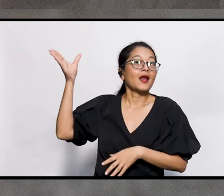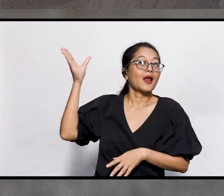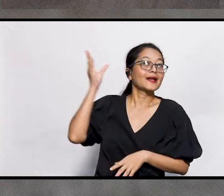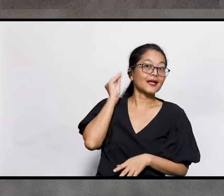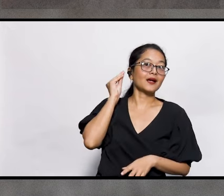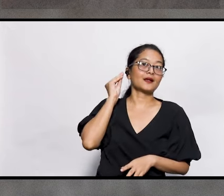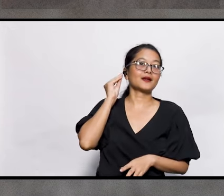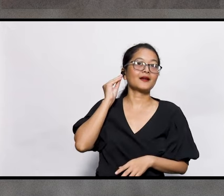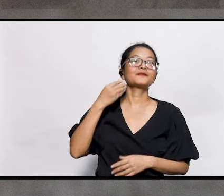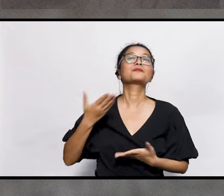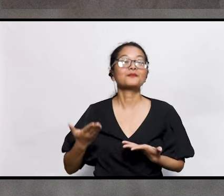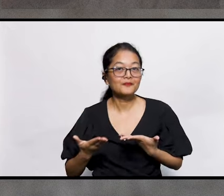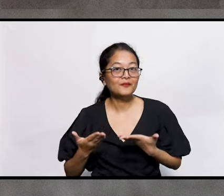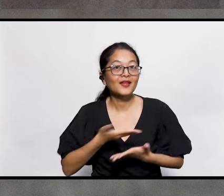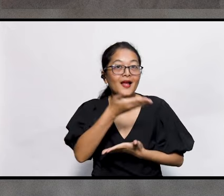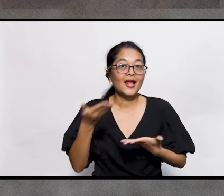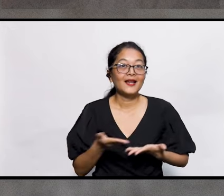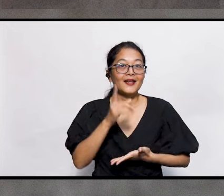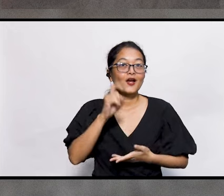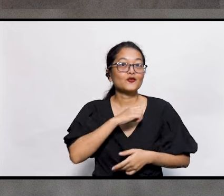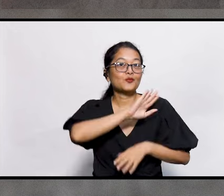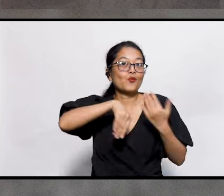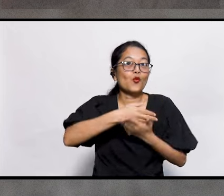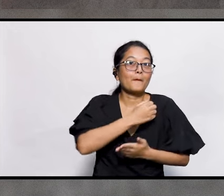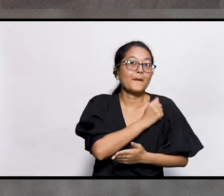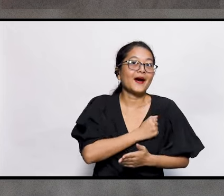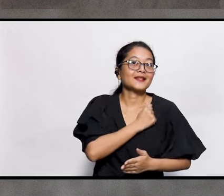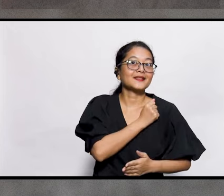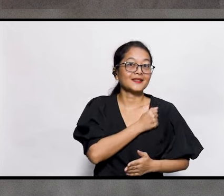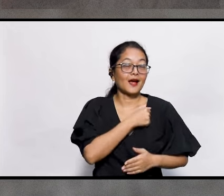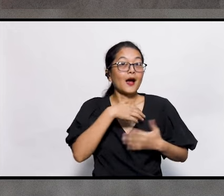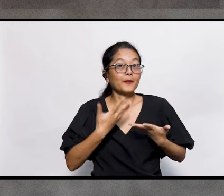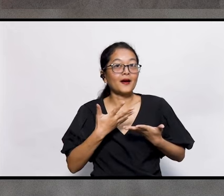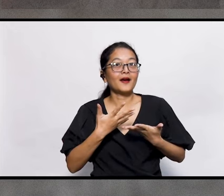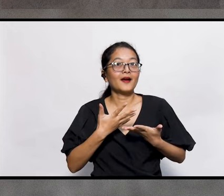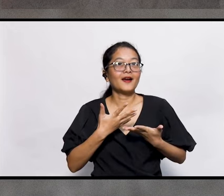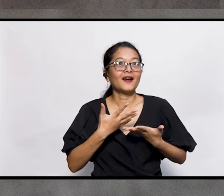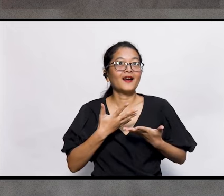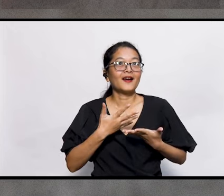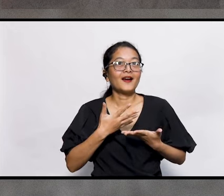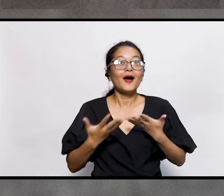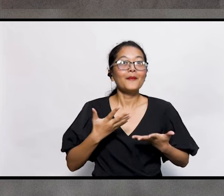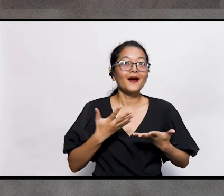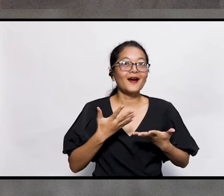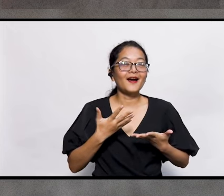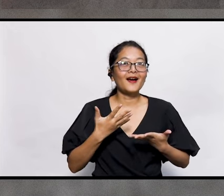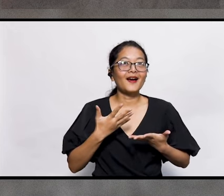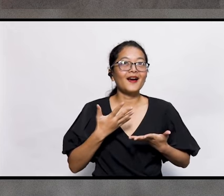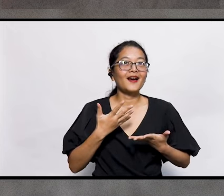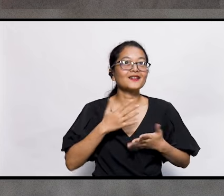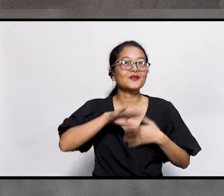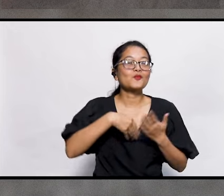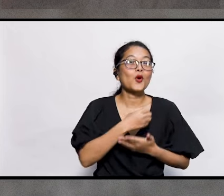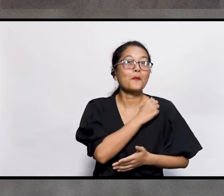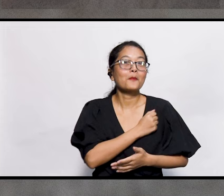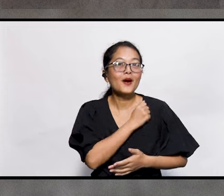maka haruslah seluruh bangsa apa Mana soraknya seluruh bangsa apa S